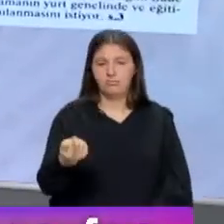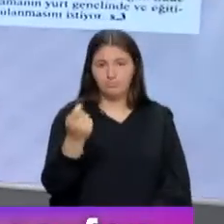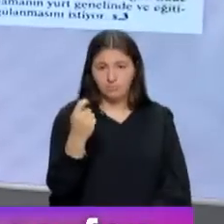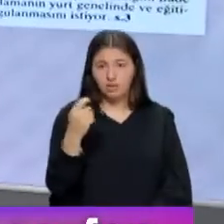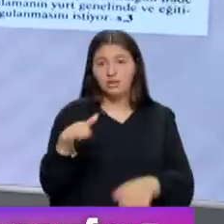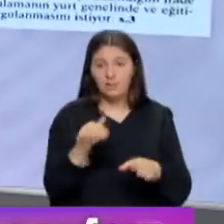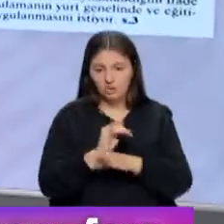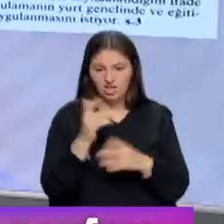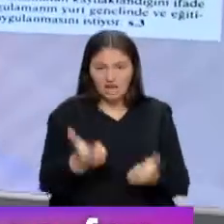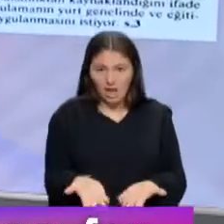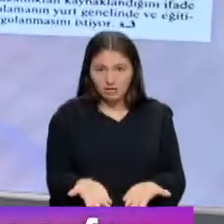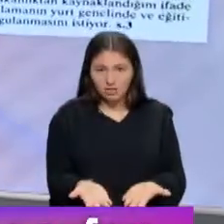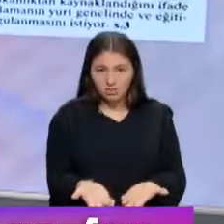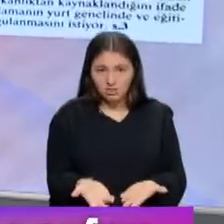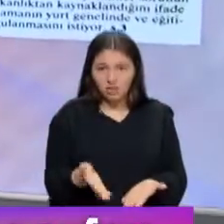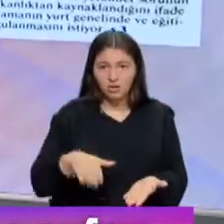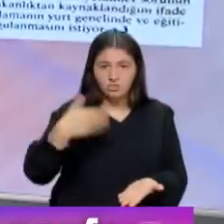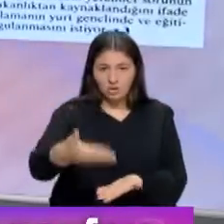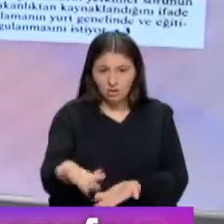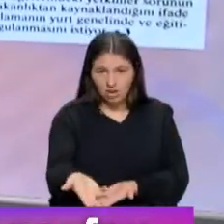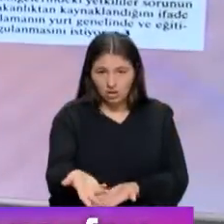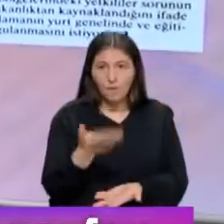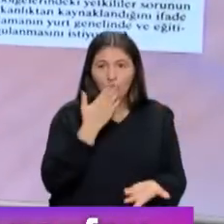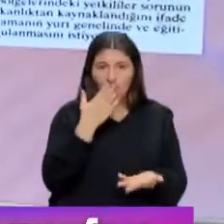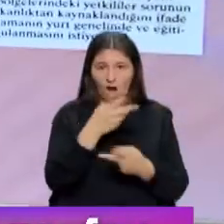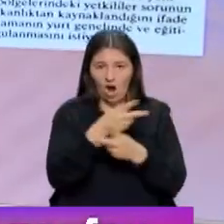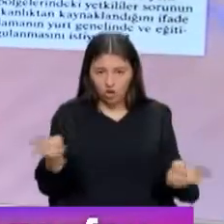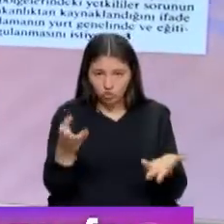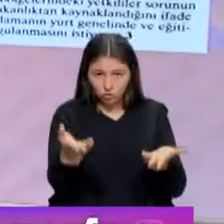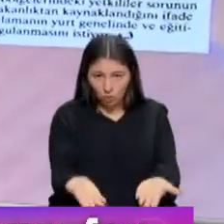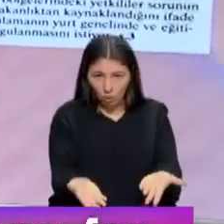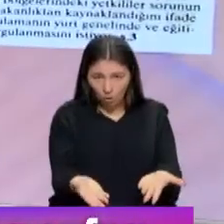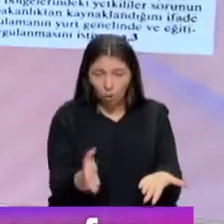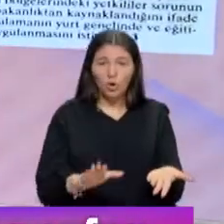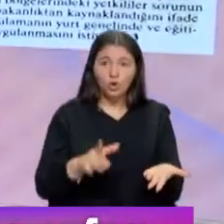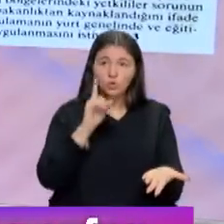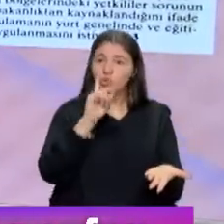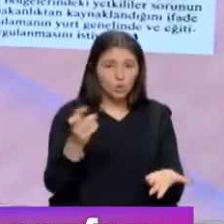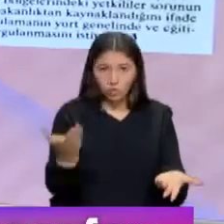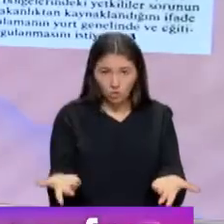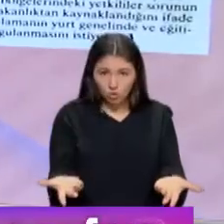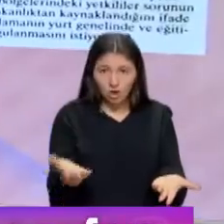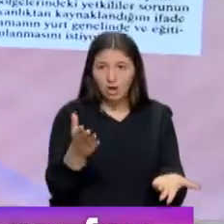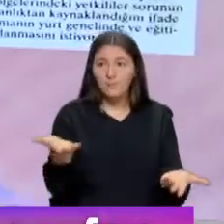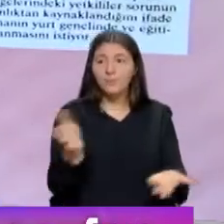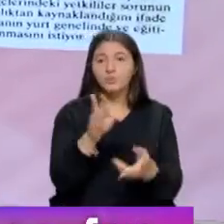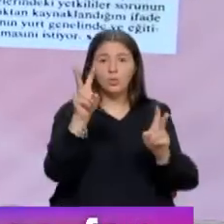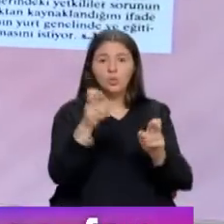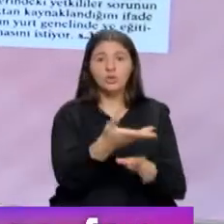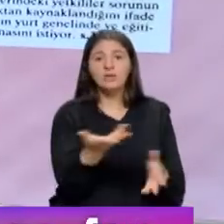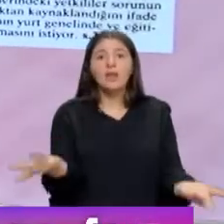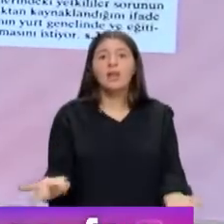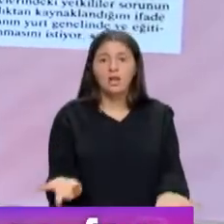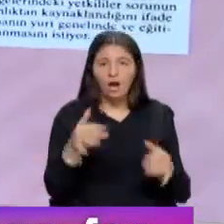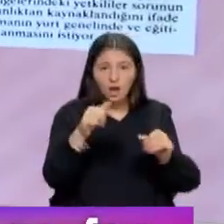depremin yaşandığı yer sonra okullar açılıyor soru bambaşka bir konu ile ilgili